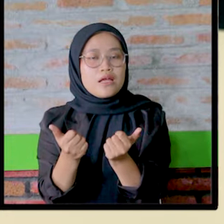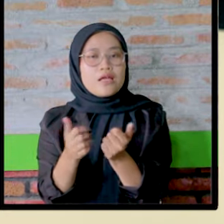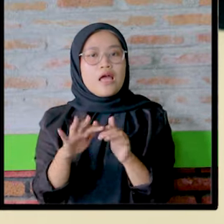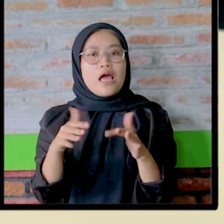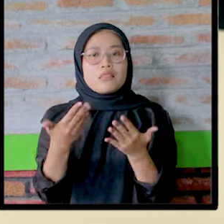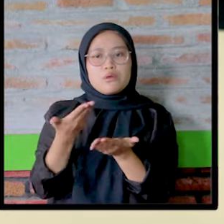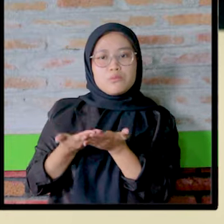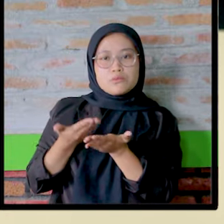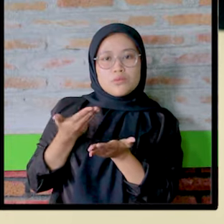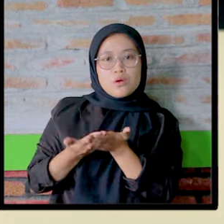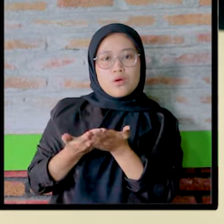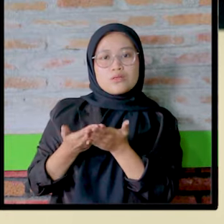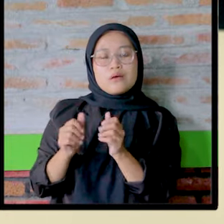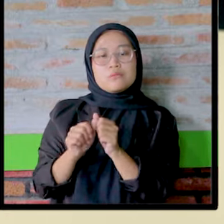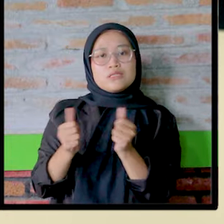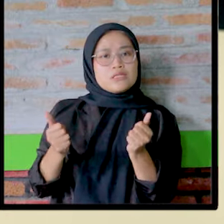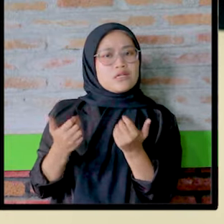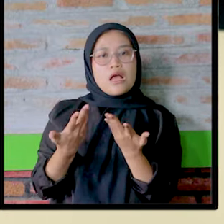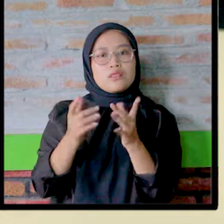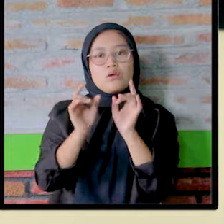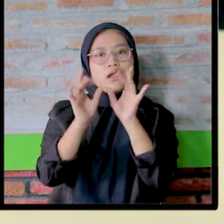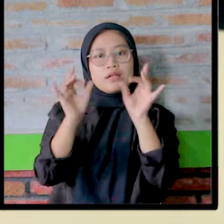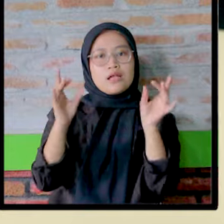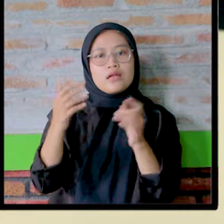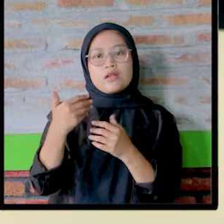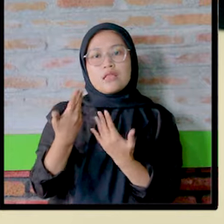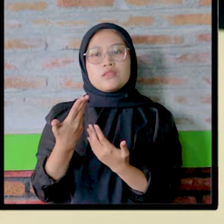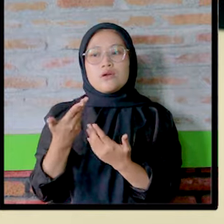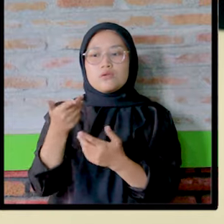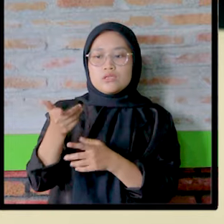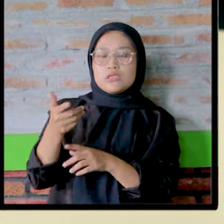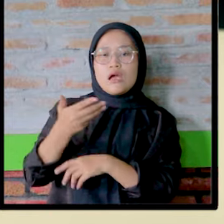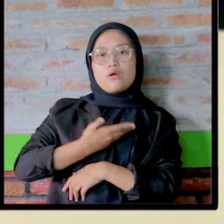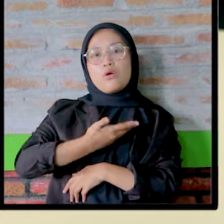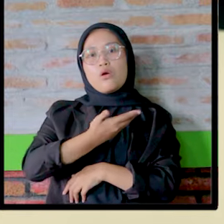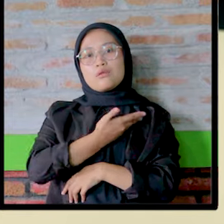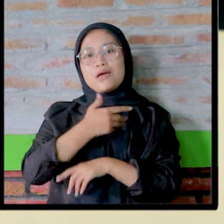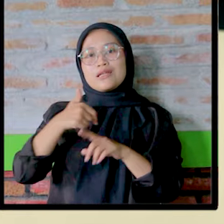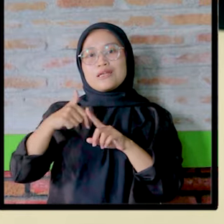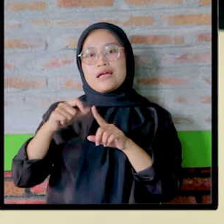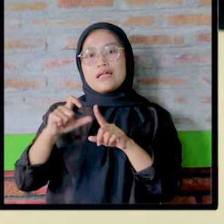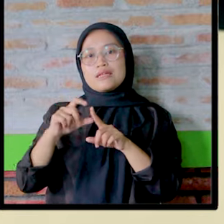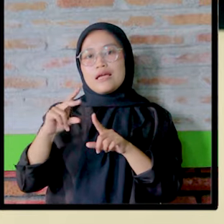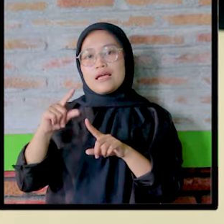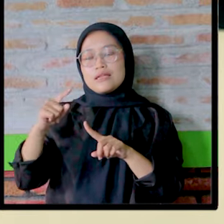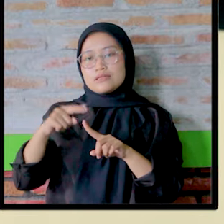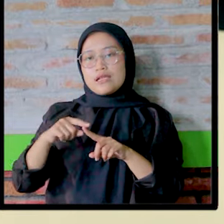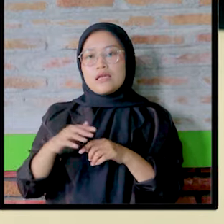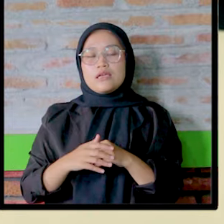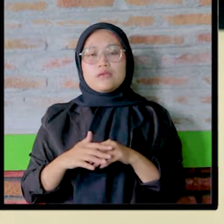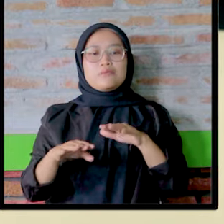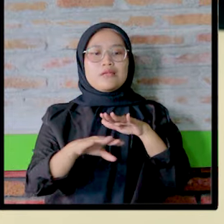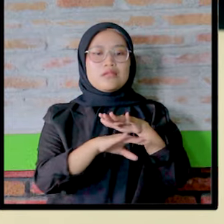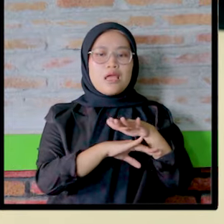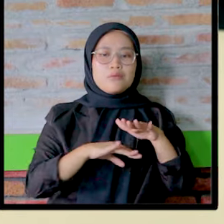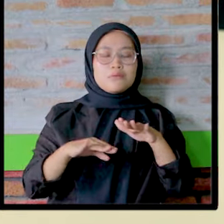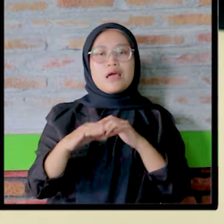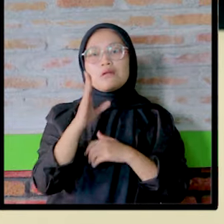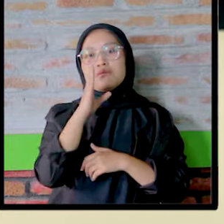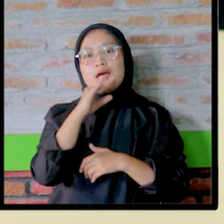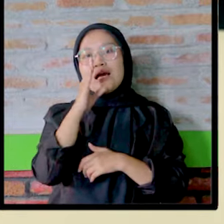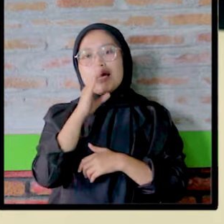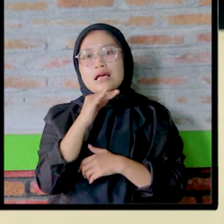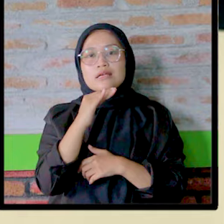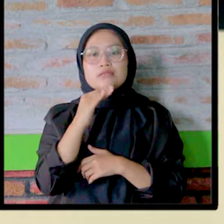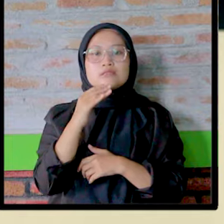permohonan Perman atau dia korban KDRT minimal bahasa awalnya itu paham itu untuk tuli untuk